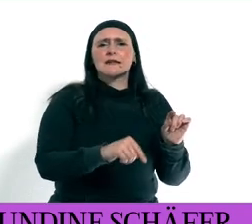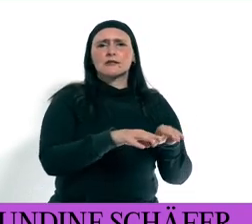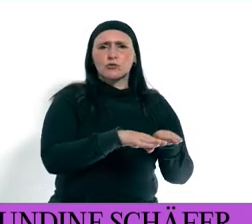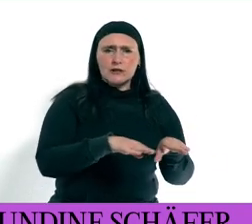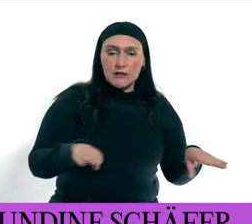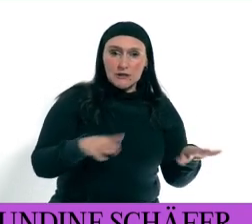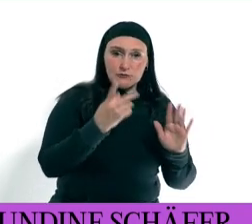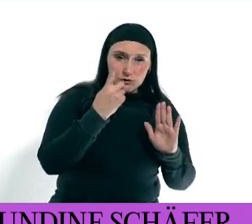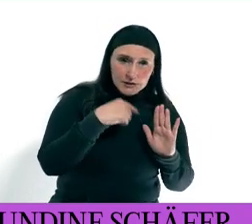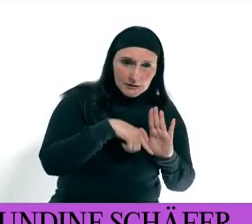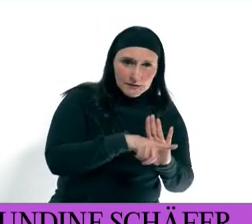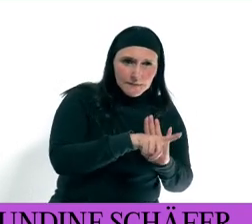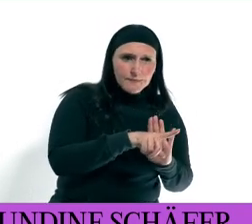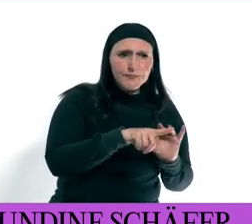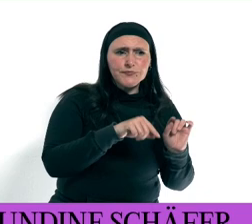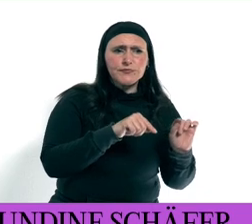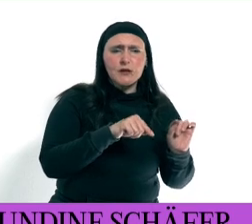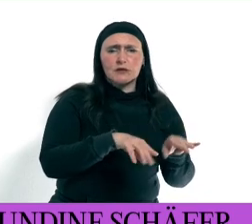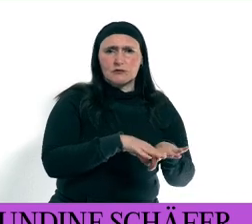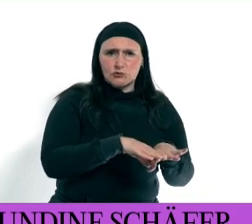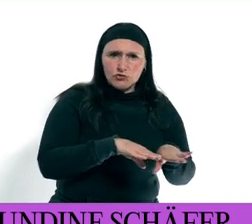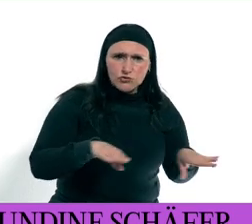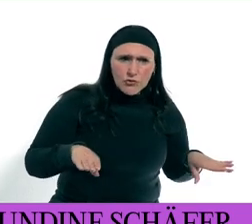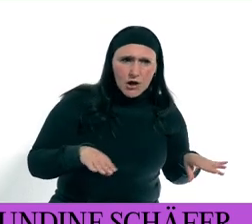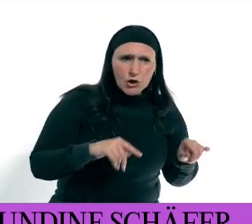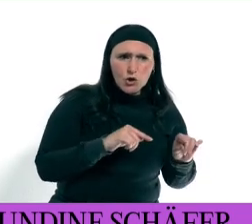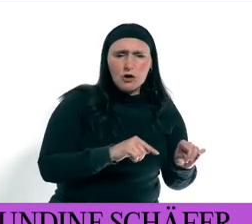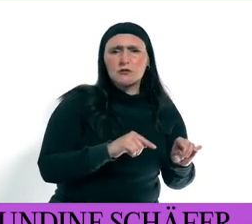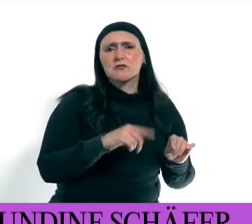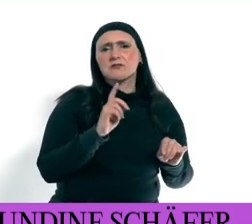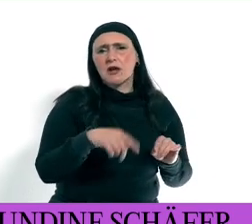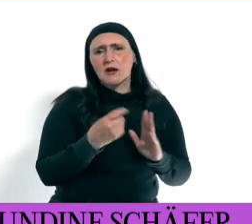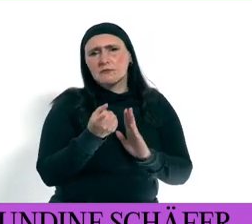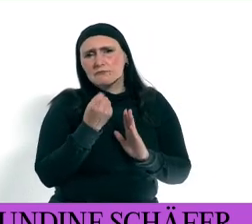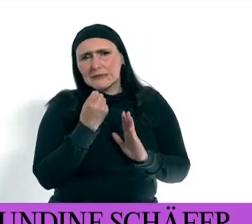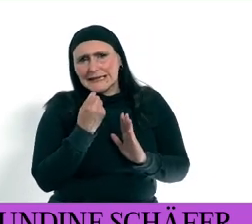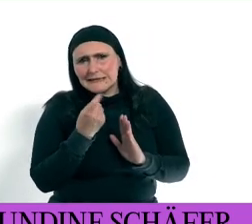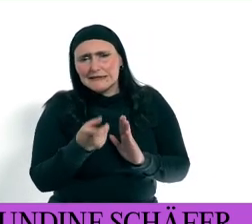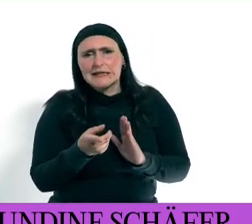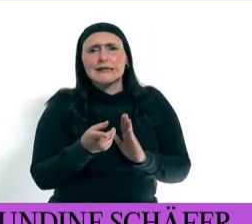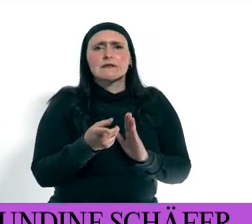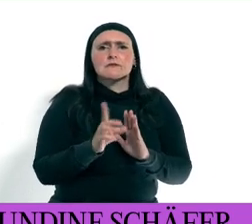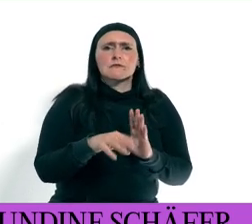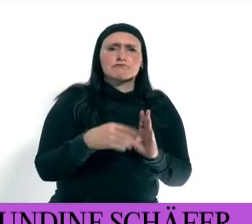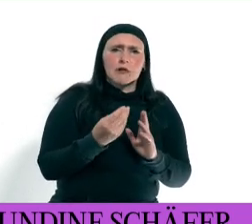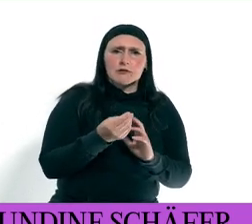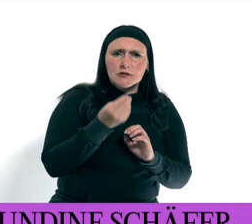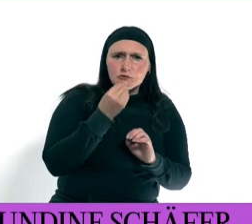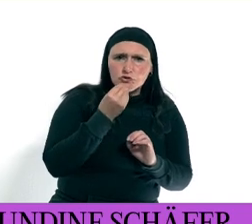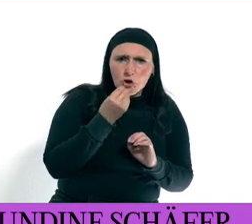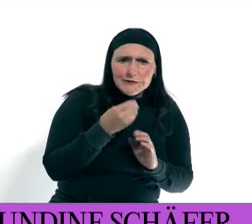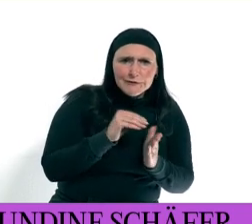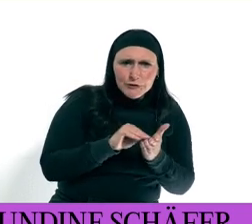fanden wir dieses Einkaufszentrum. Und da befinden